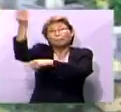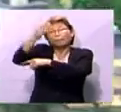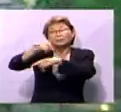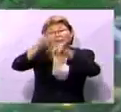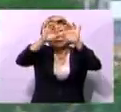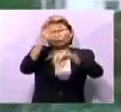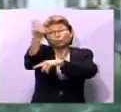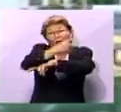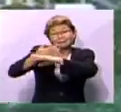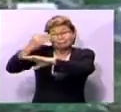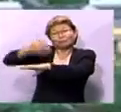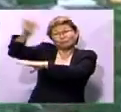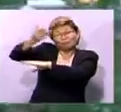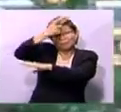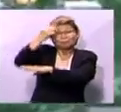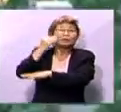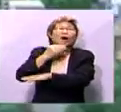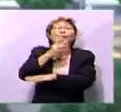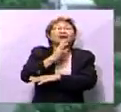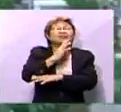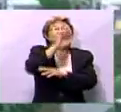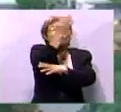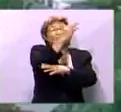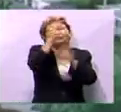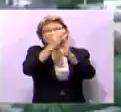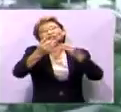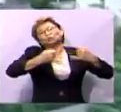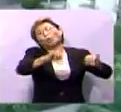Selangor dua hari lepas mendakwa Forest City merupakan satu lagi